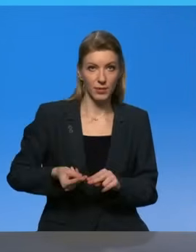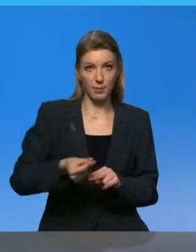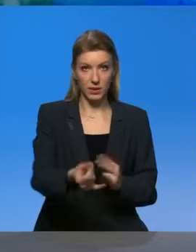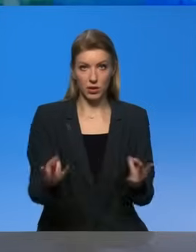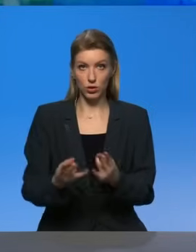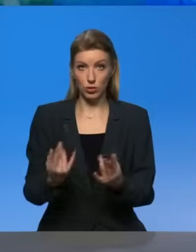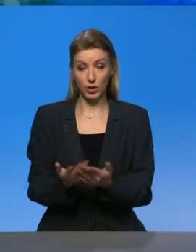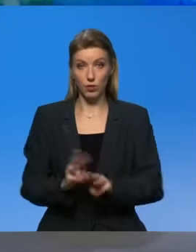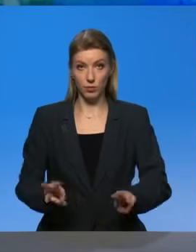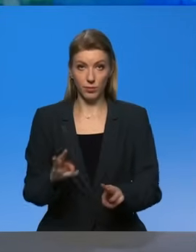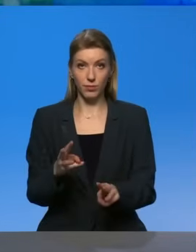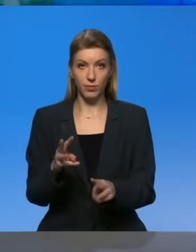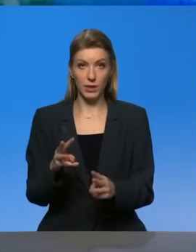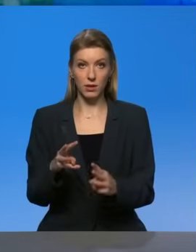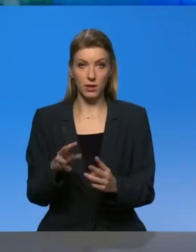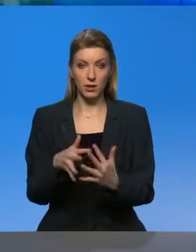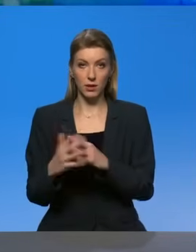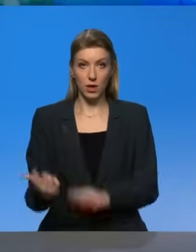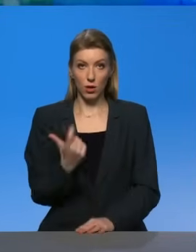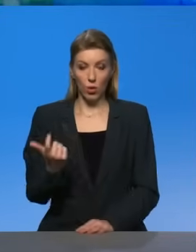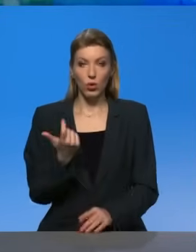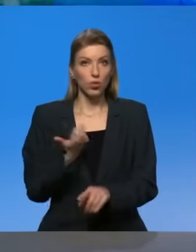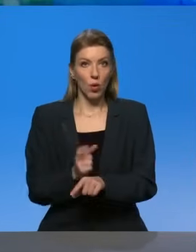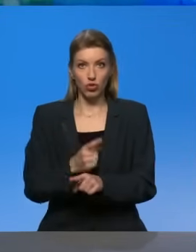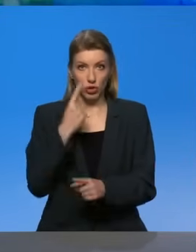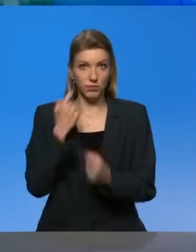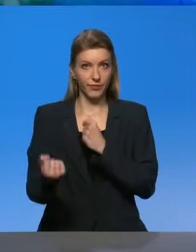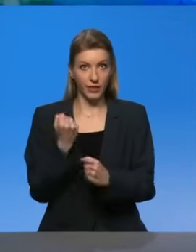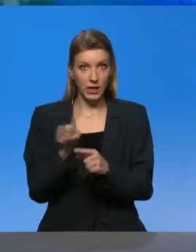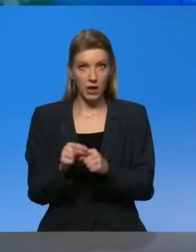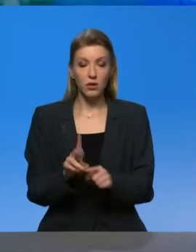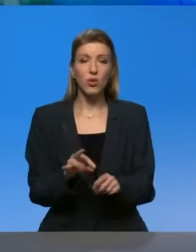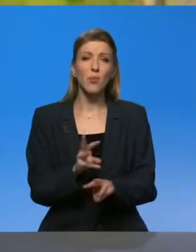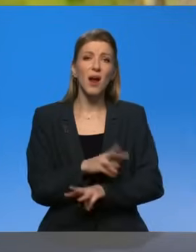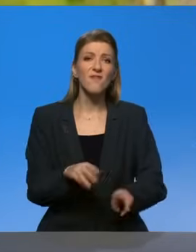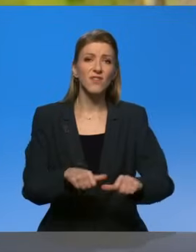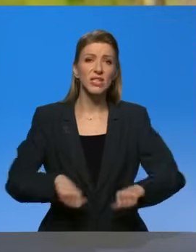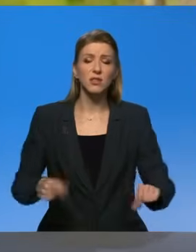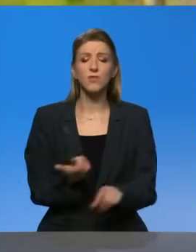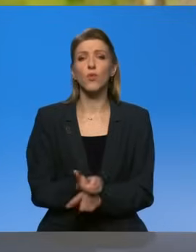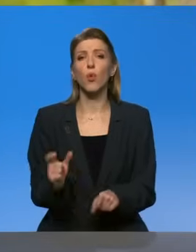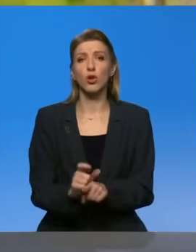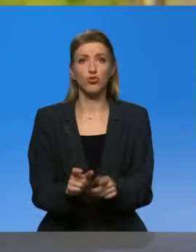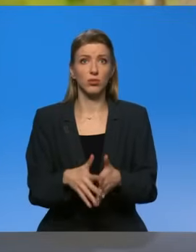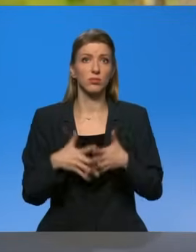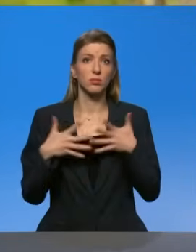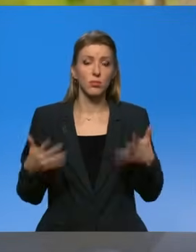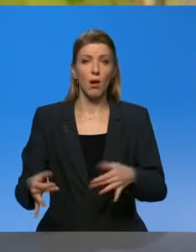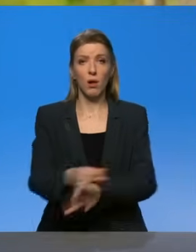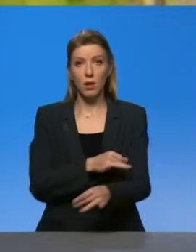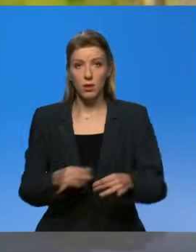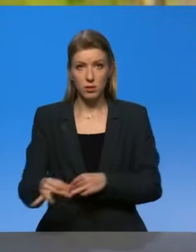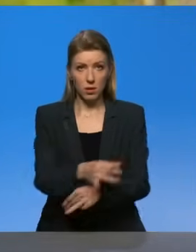акценты. Но правительство, я говорю, оно настолько у нас громоздкое, что оно будет еще месяц рассуждать,